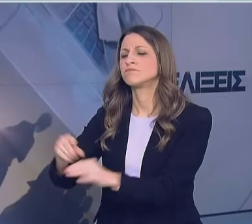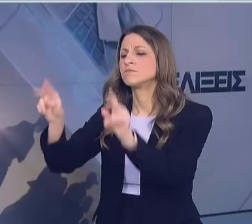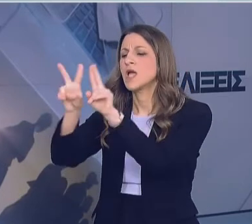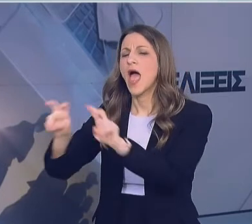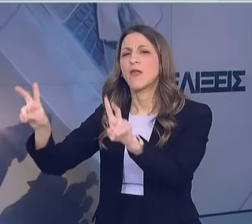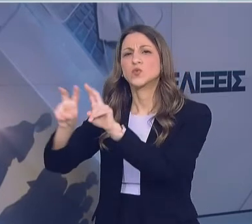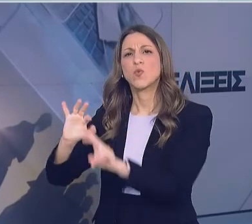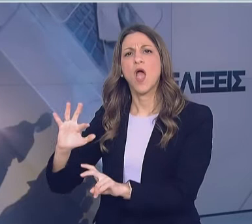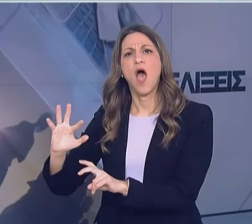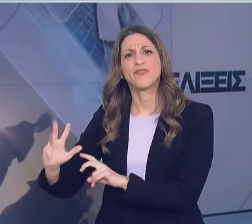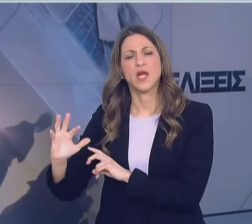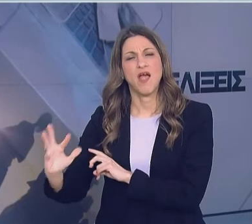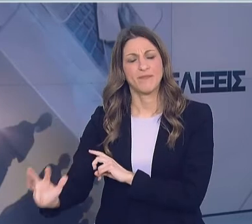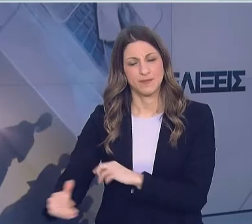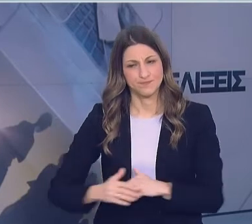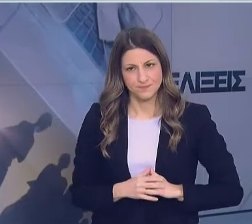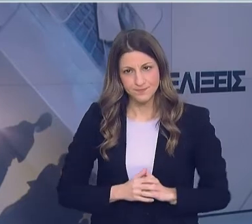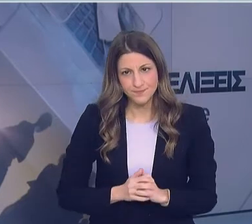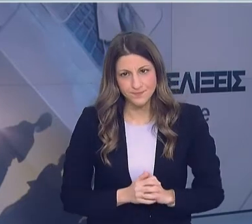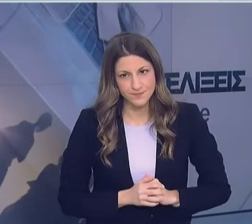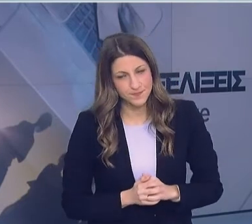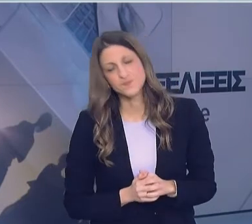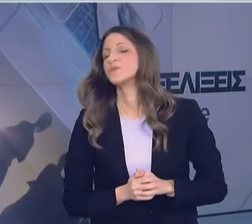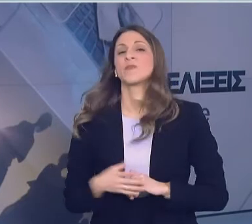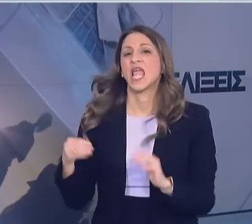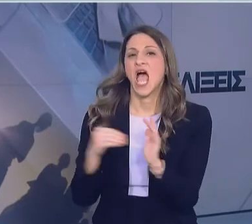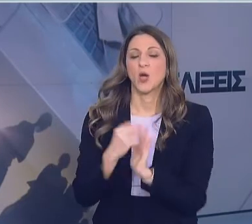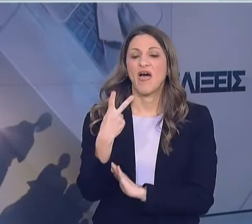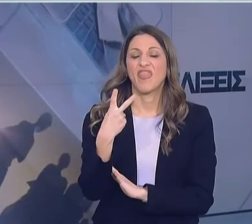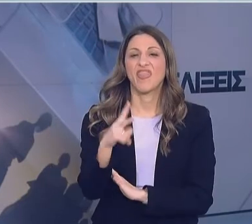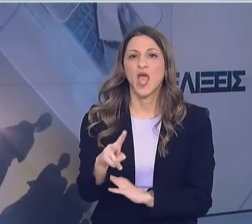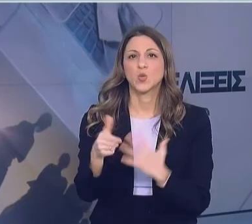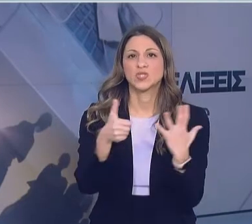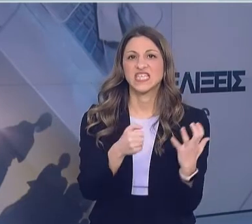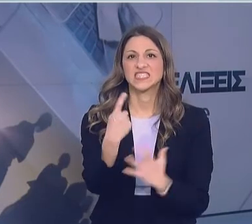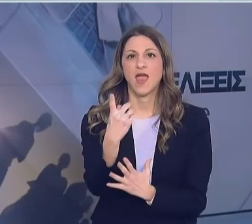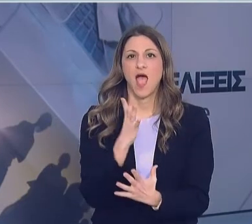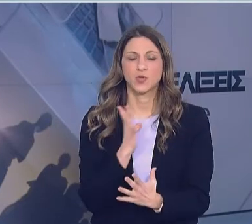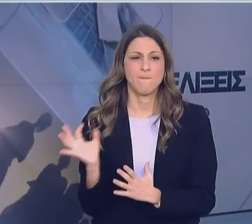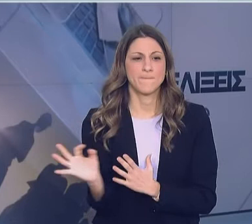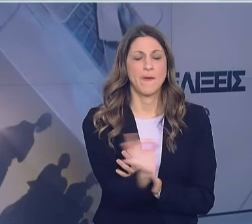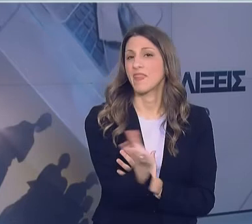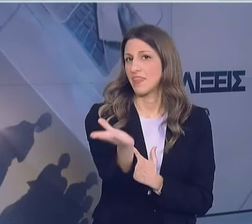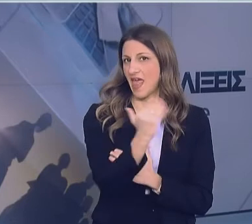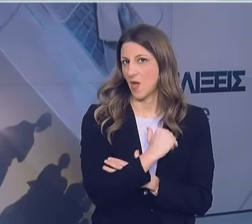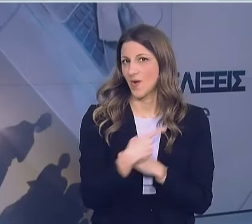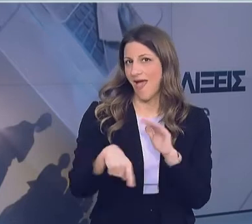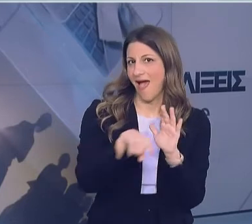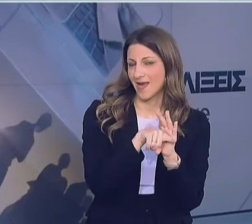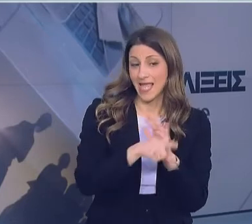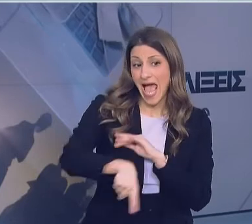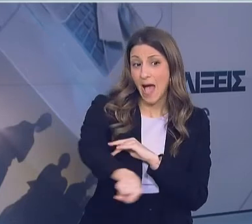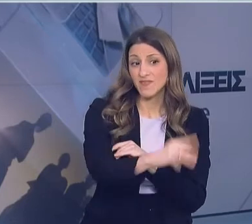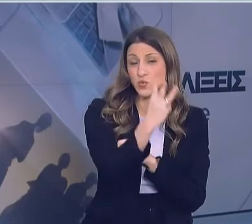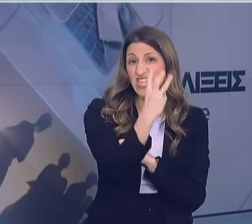υγειονομικού και νοσηλευτικού προσωπικού. Ταυτόχρονα, οι 261 αρνητικοί, θέλω να σας ενημερώσω ότι οι